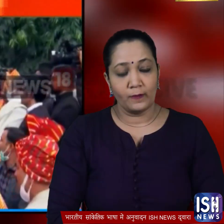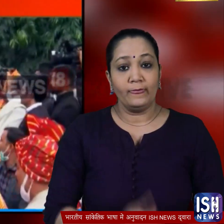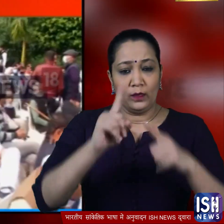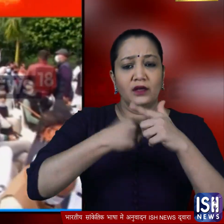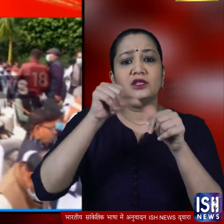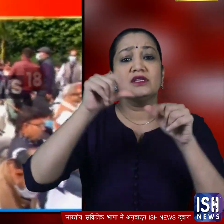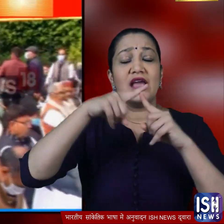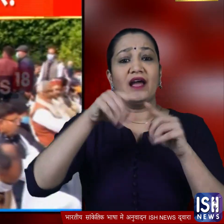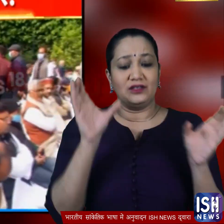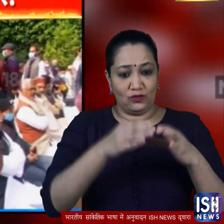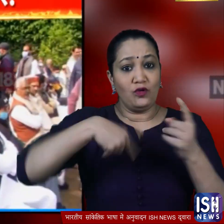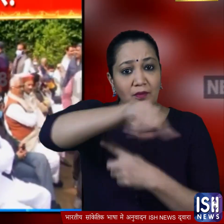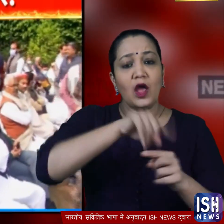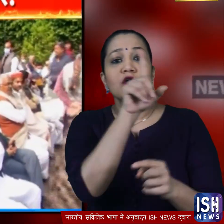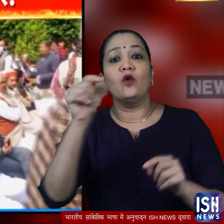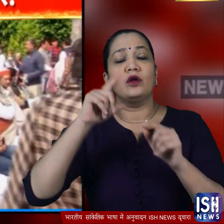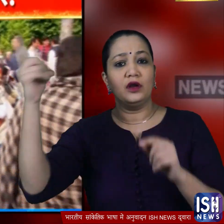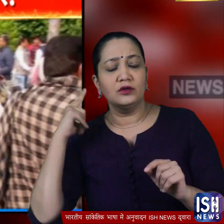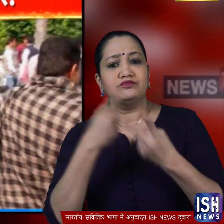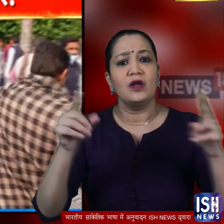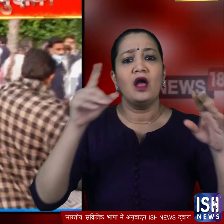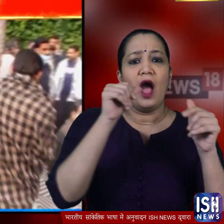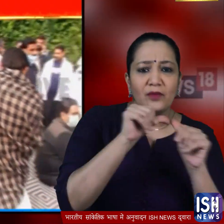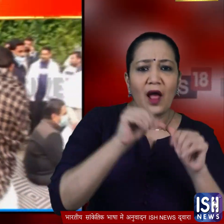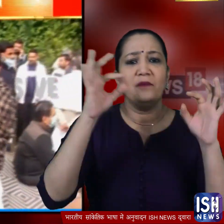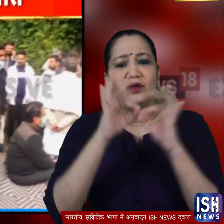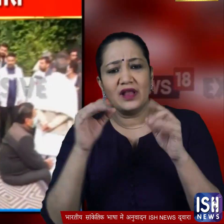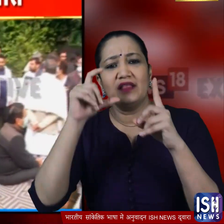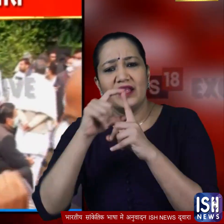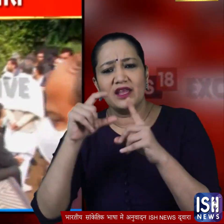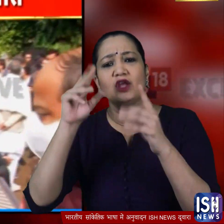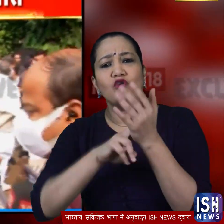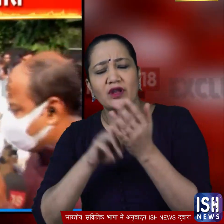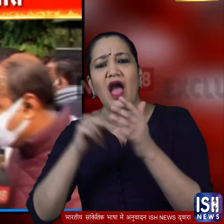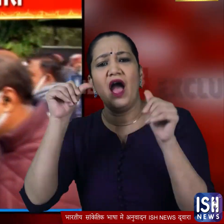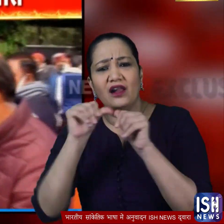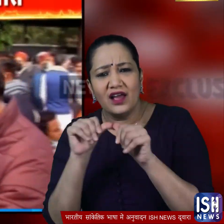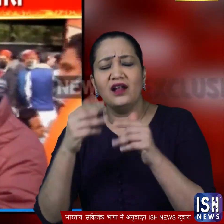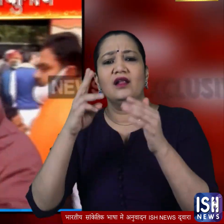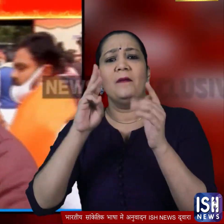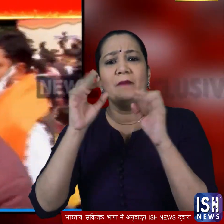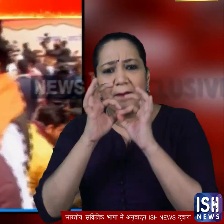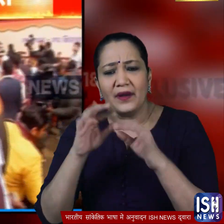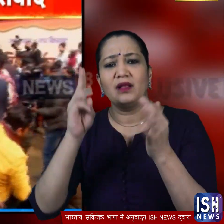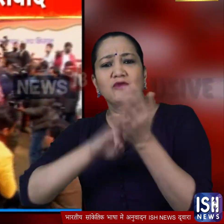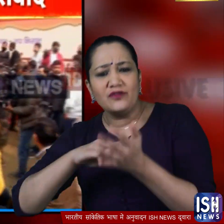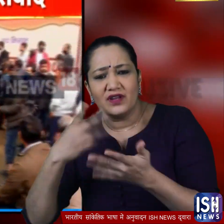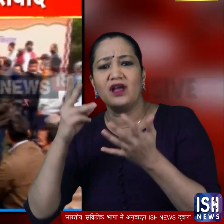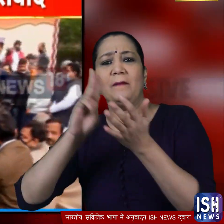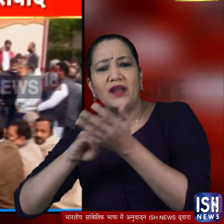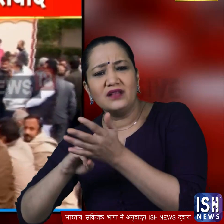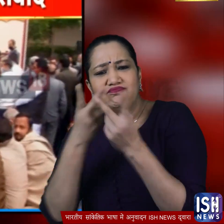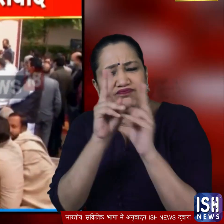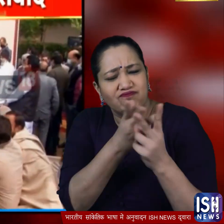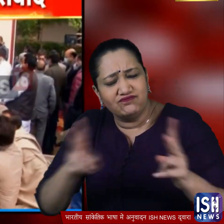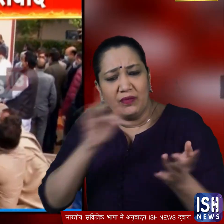जिसमें जाट समुदाय के करीब 100 नेता शामिल हुए। अमरोहा, बुलंदशहर, खुर्जा, दादरी, नोएडा, अलीगढ़, बागपत,